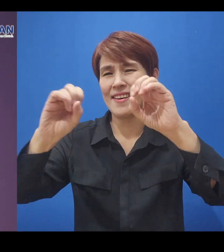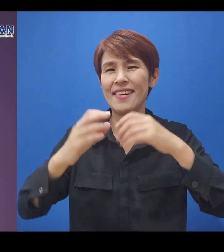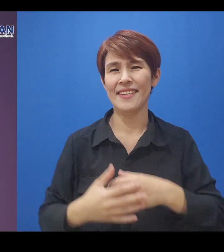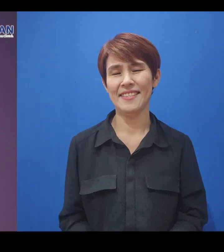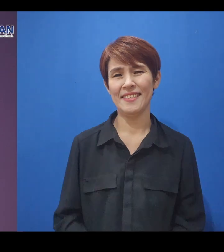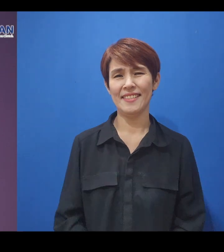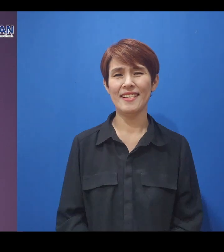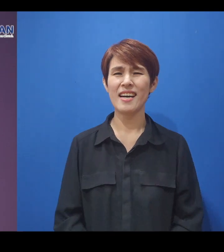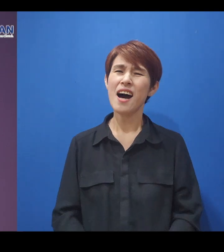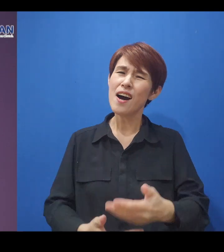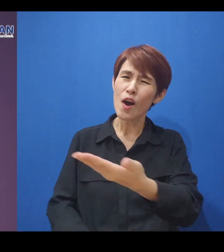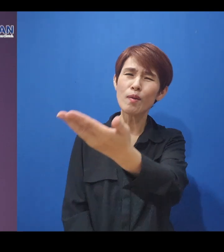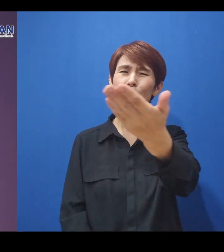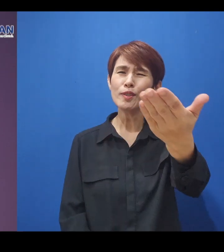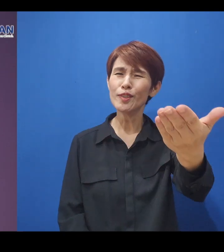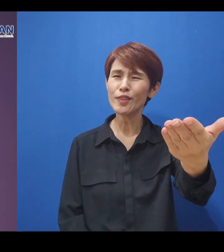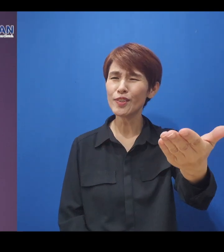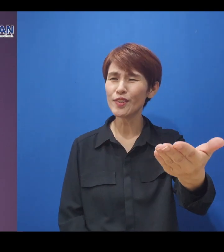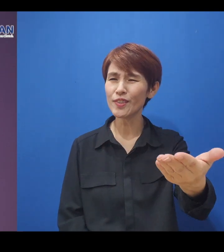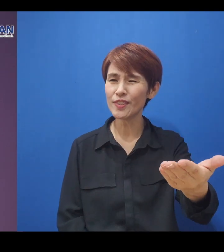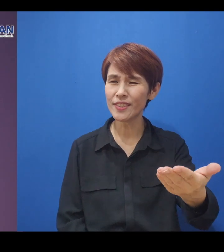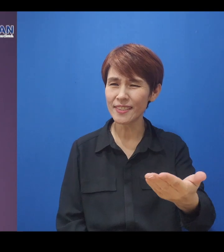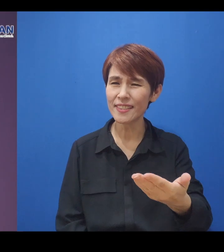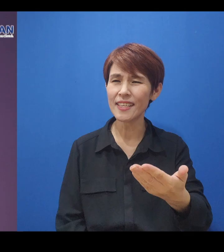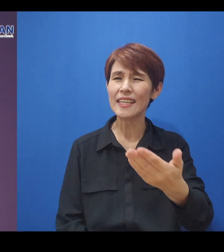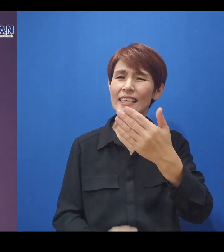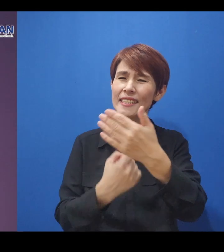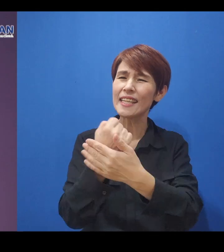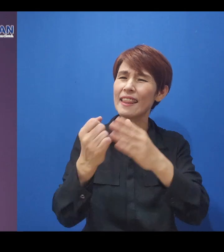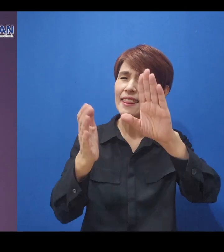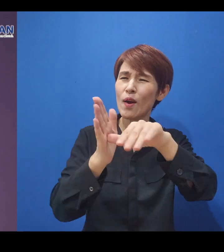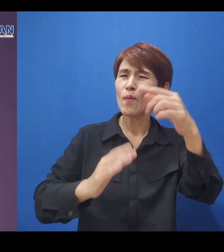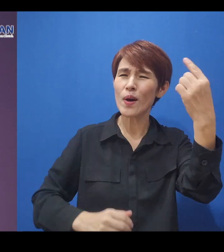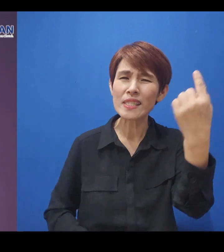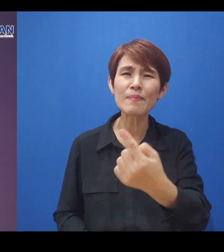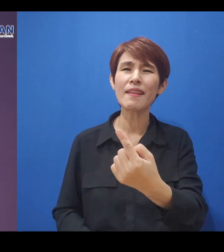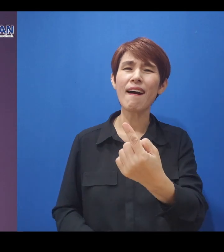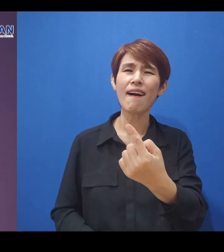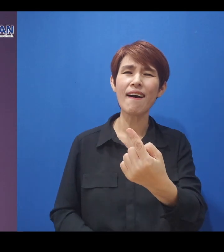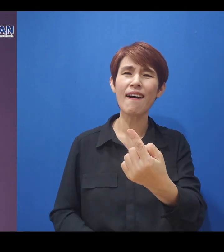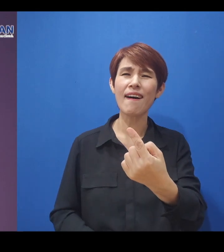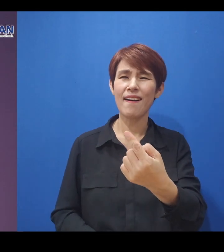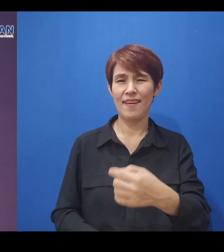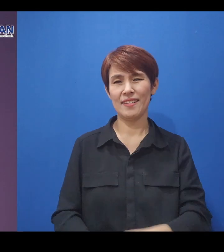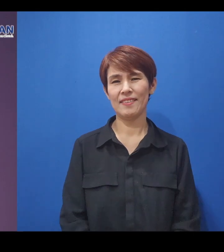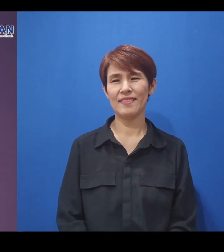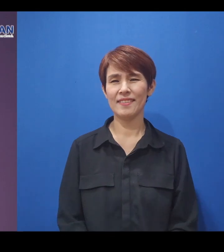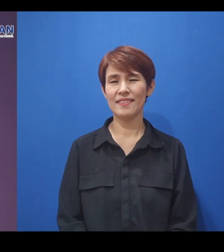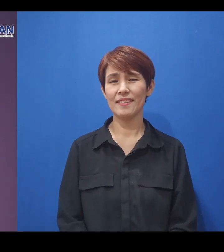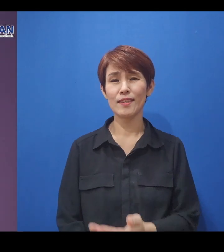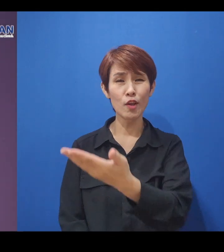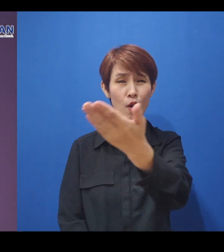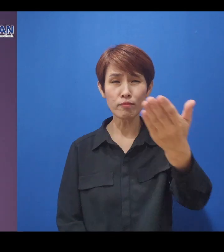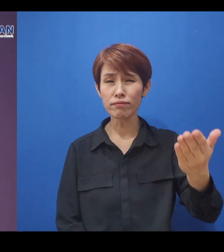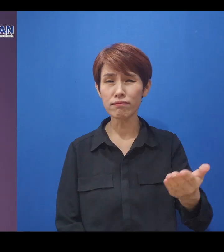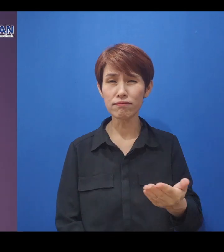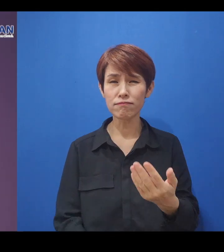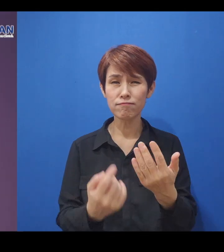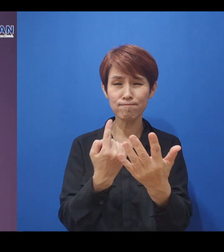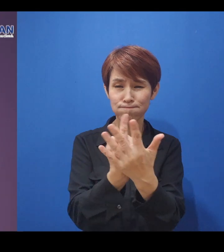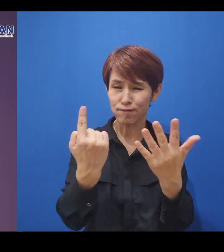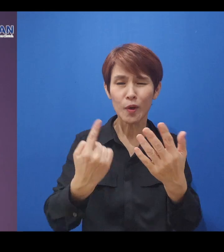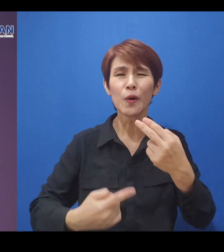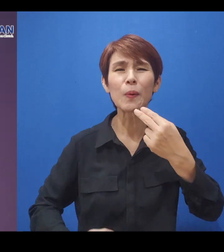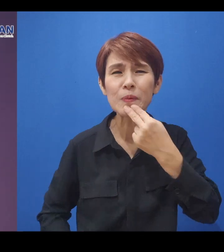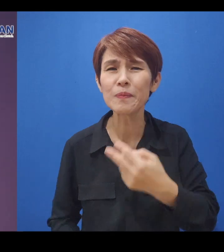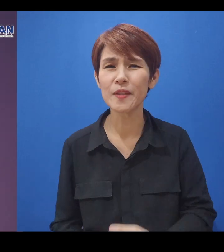자리에서 여러분들에게도 드디어 은혜의 때가 왔습니다. 더 이상 여러분은 소외받지 않을